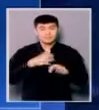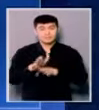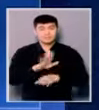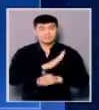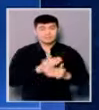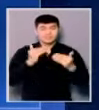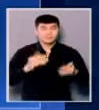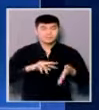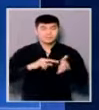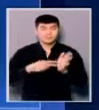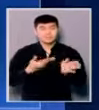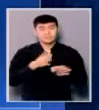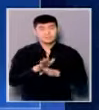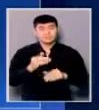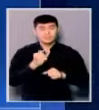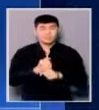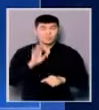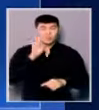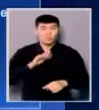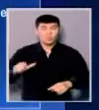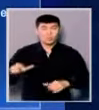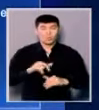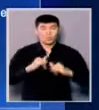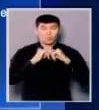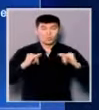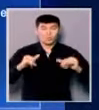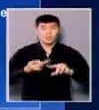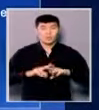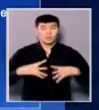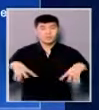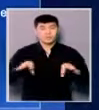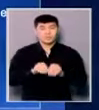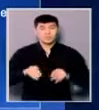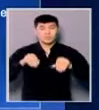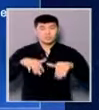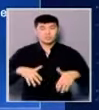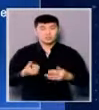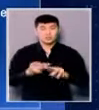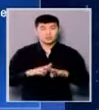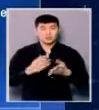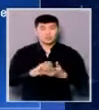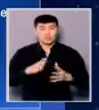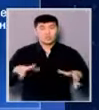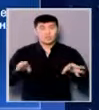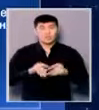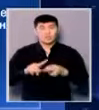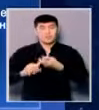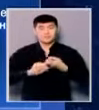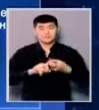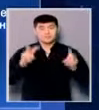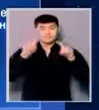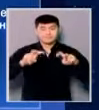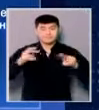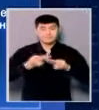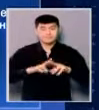асыру жоспарланған. Сонымен қатар өзен суын арттыру мәселесін бірлесіп шешу үшін ірі өзендер бассейндерінде зерттеулер